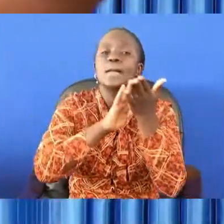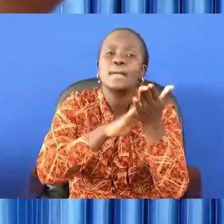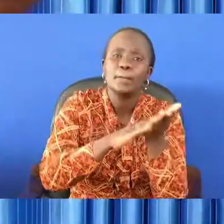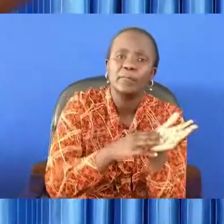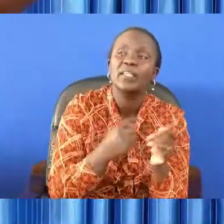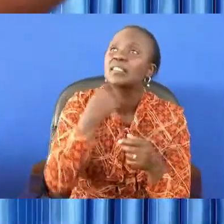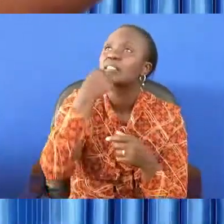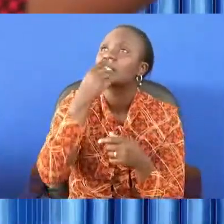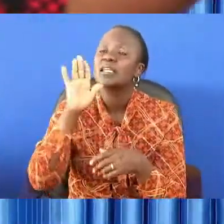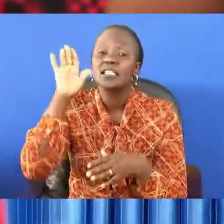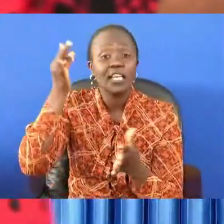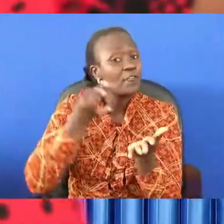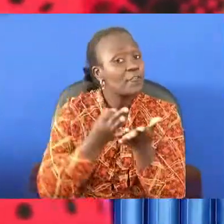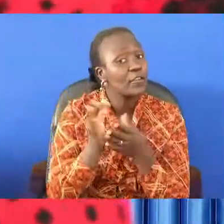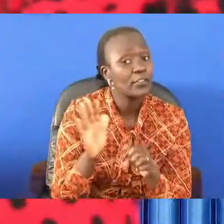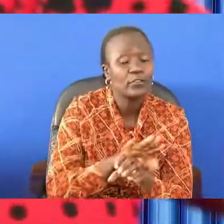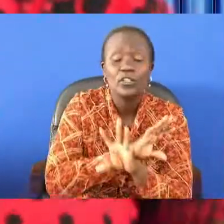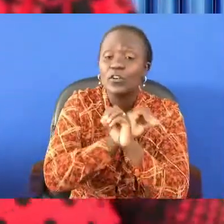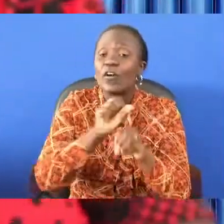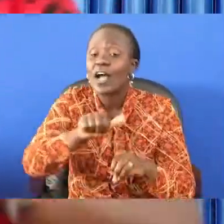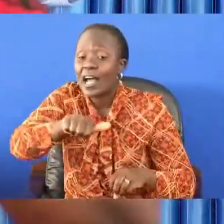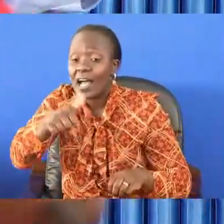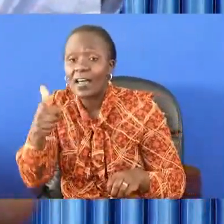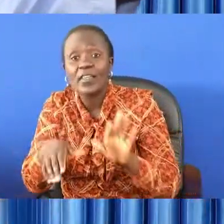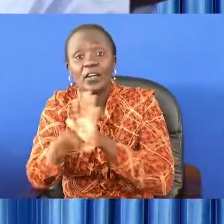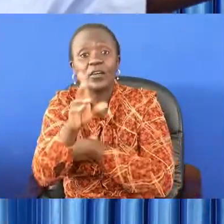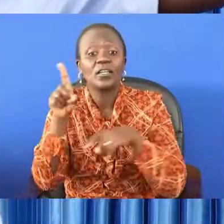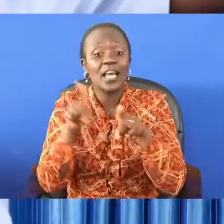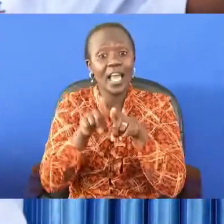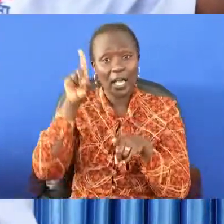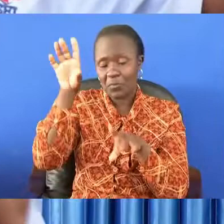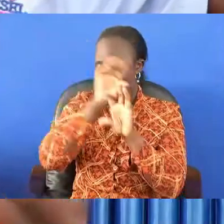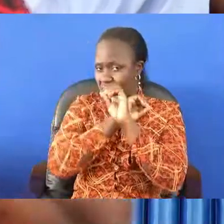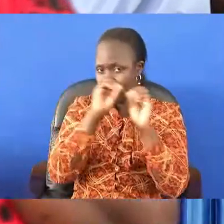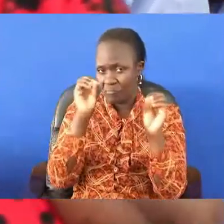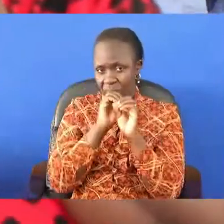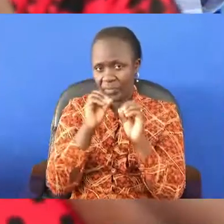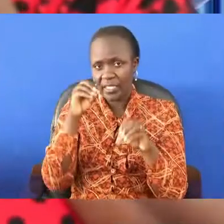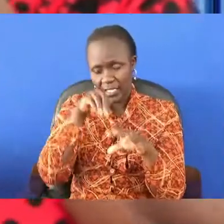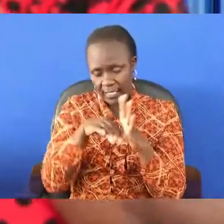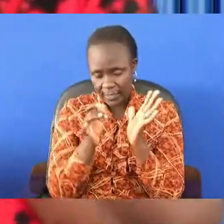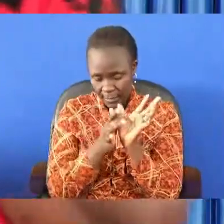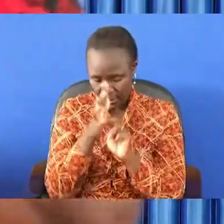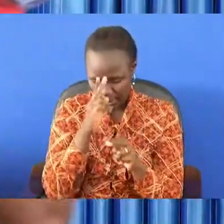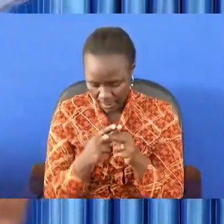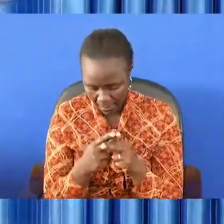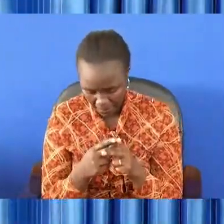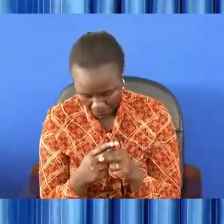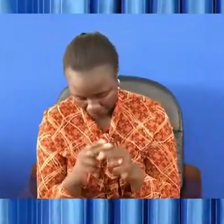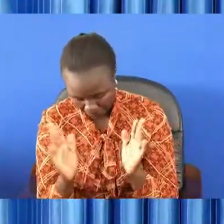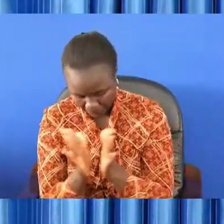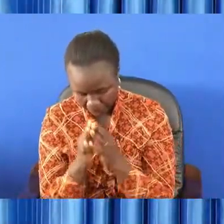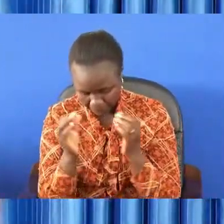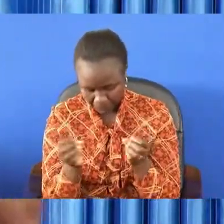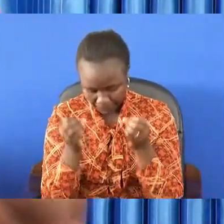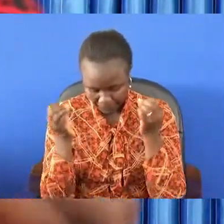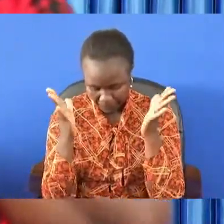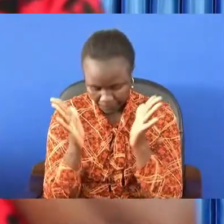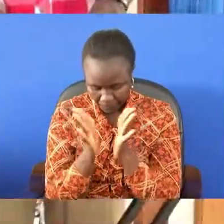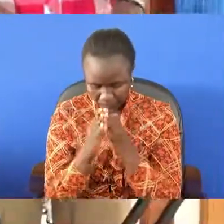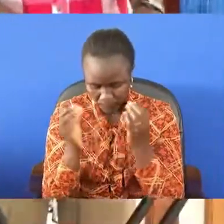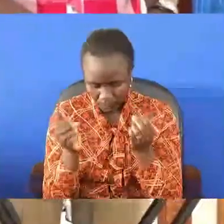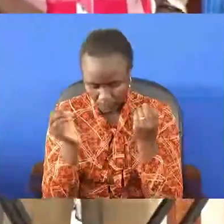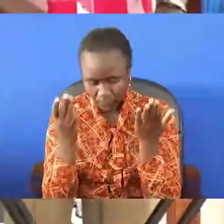ishara ya kusema yeye ni mwaminifu na hakuna mwingine aliye kama yeye, katika jina la Yesu. Hallelujah,